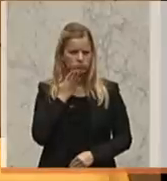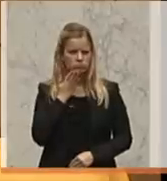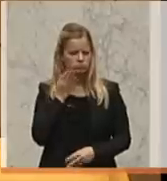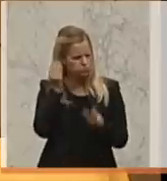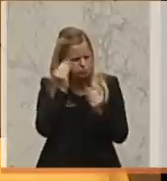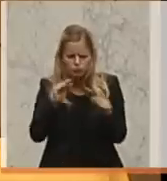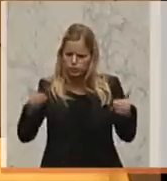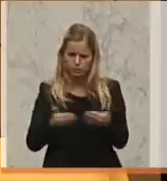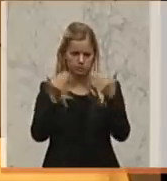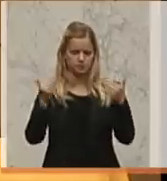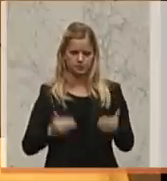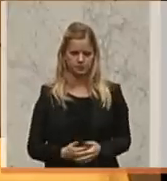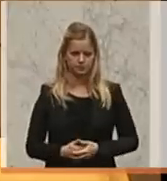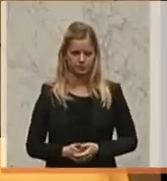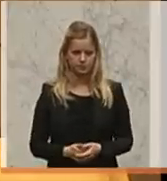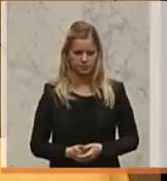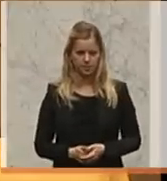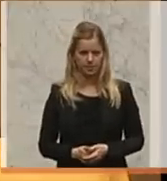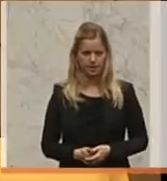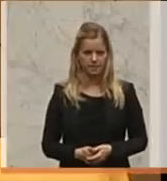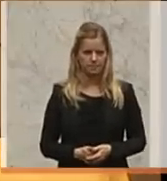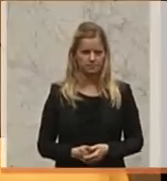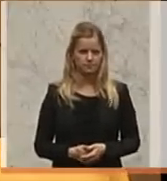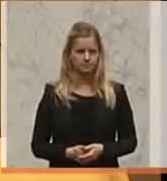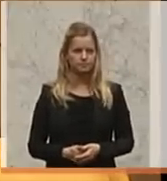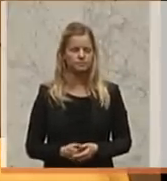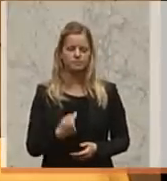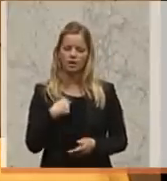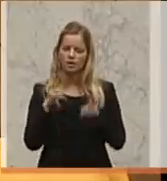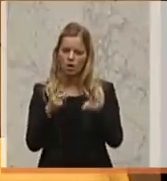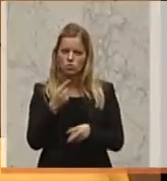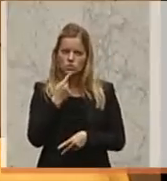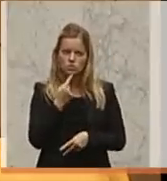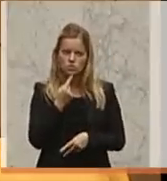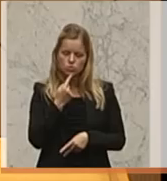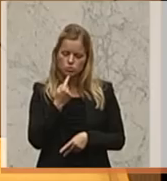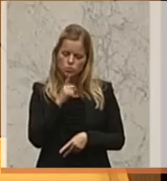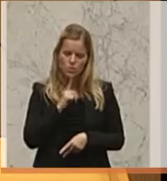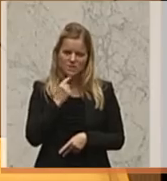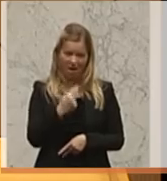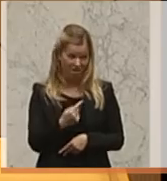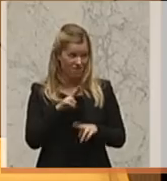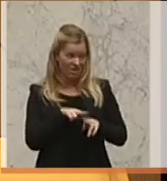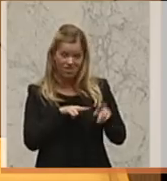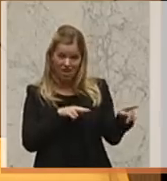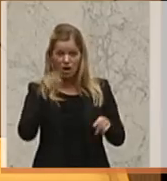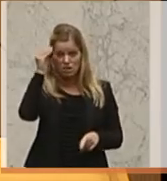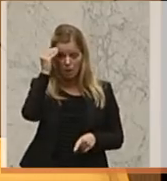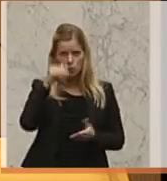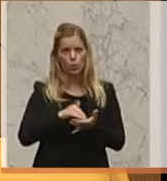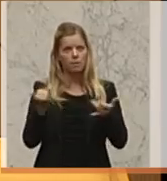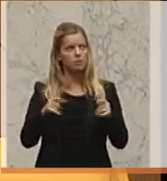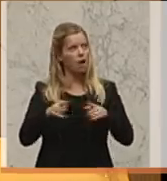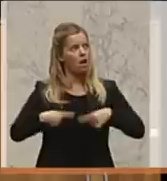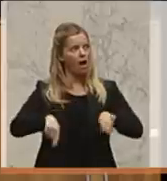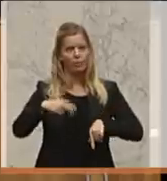vereinbaren. Ich kann Ihnen nur sagen, wenn Sie glauben, Sie sind noch immer in Nordkorea, dann treten Sie zurück. Sie persönlich tun